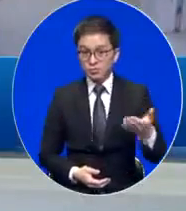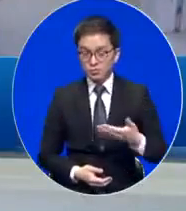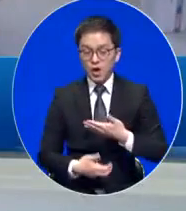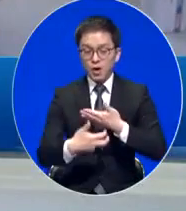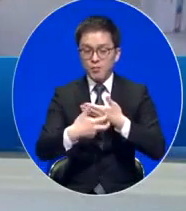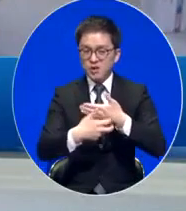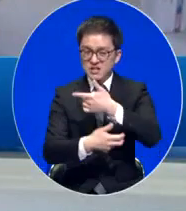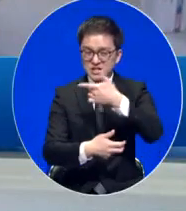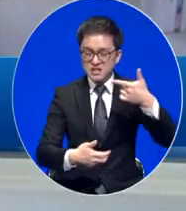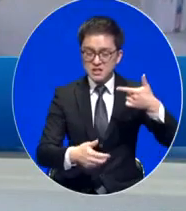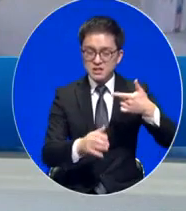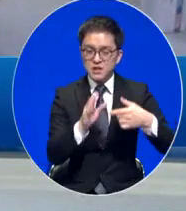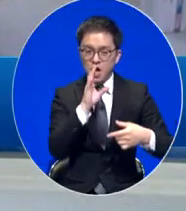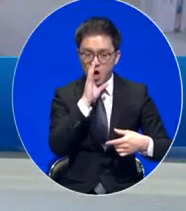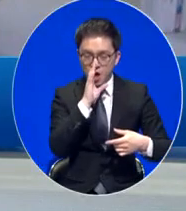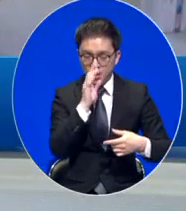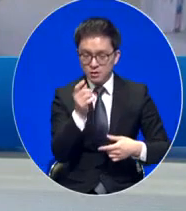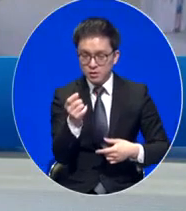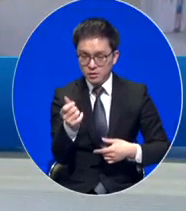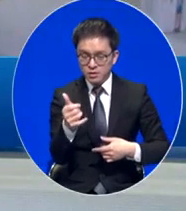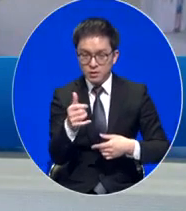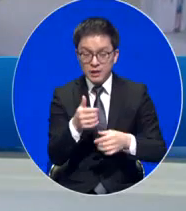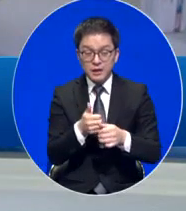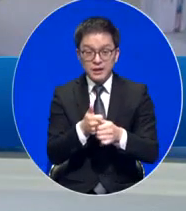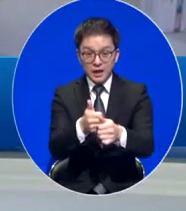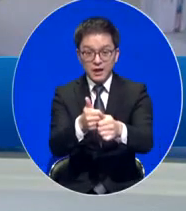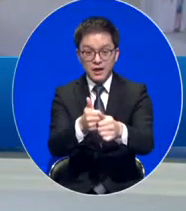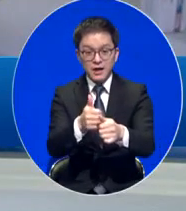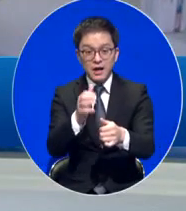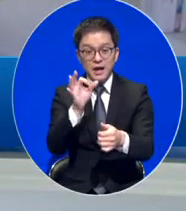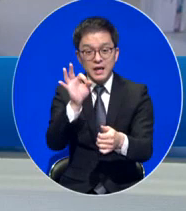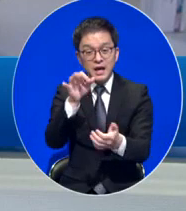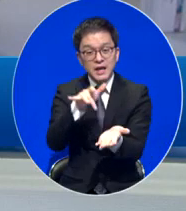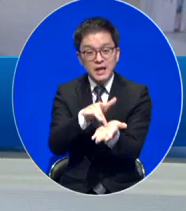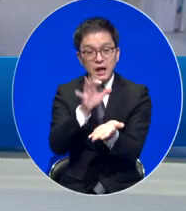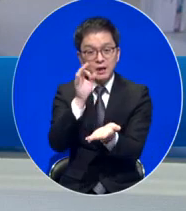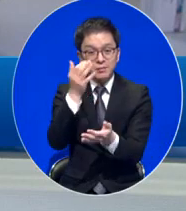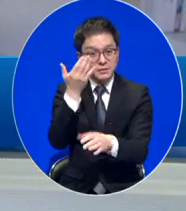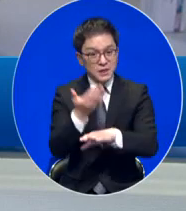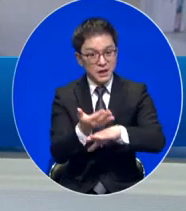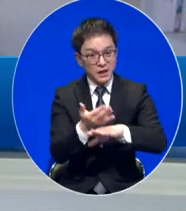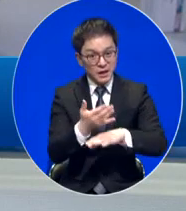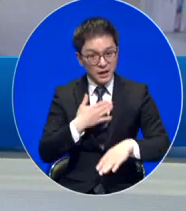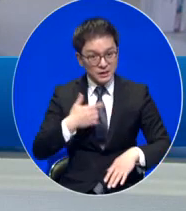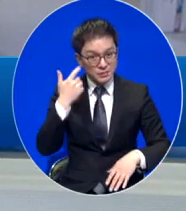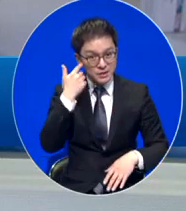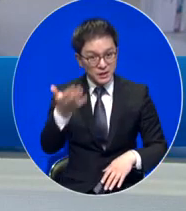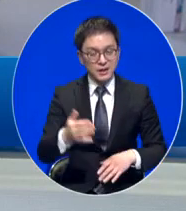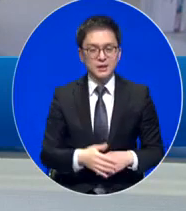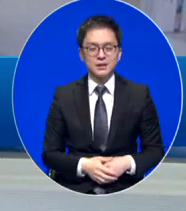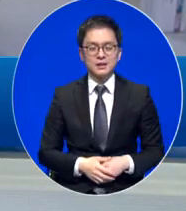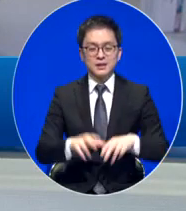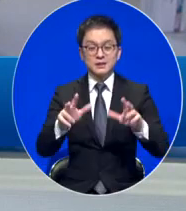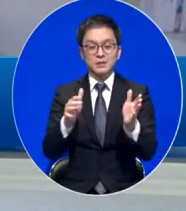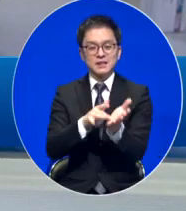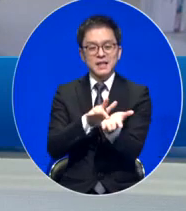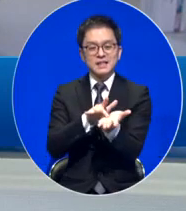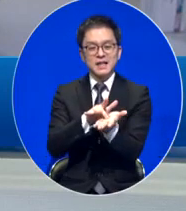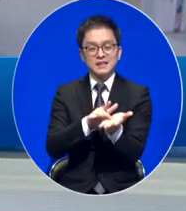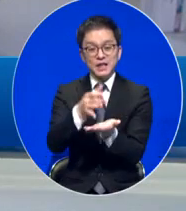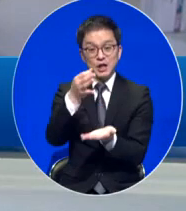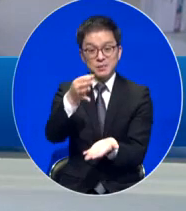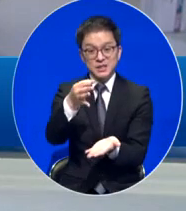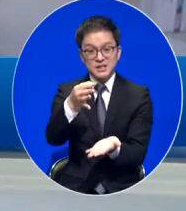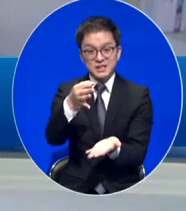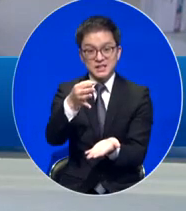혹시 병원에 따라서 약값이 다르다는 사실 알고 계십니까? 지금까지 52개 질환에 이런 약제비 차등